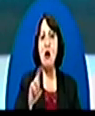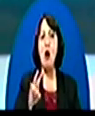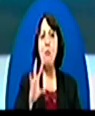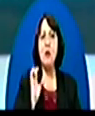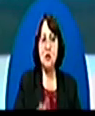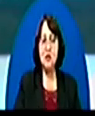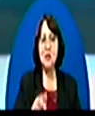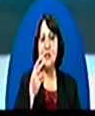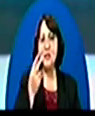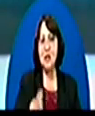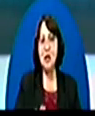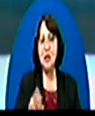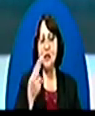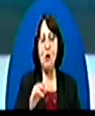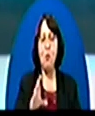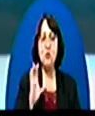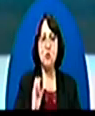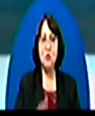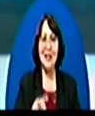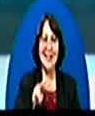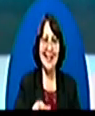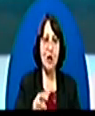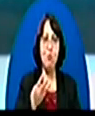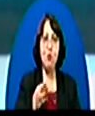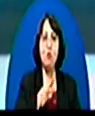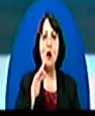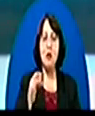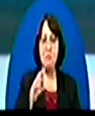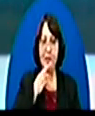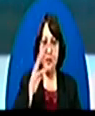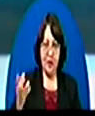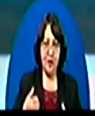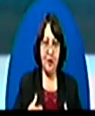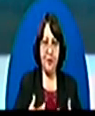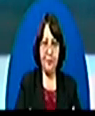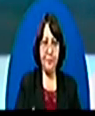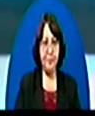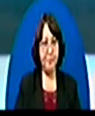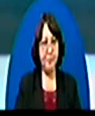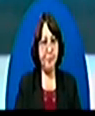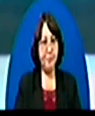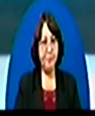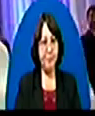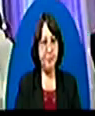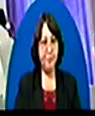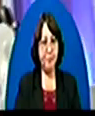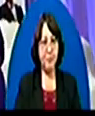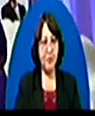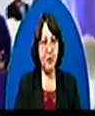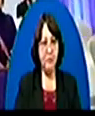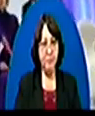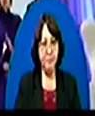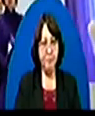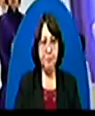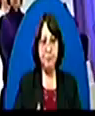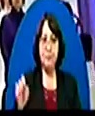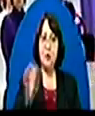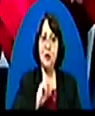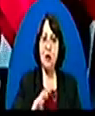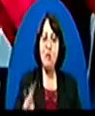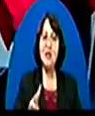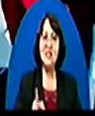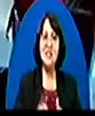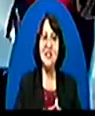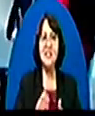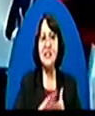Амгалан Цэрэнпилийн Даваа Сүрэн Лавгийн Мөнхбаатар нар ирүүлсэн мэдээллийг одоо үзэгч та бүхэнд хүргэе. Монгол Ардын намаас нэр цэвэр